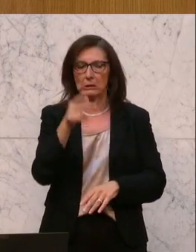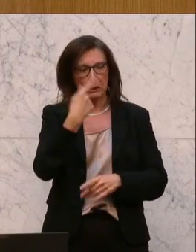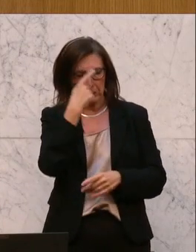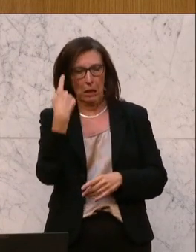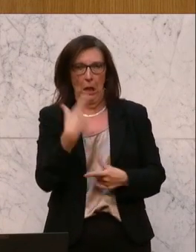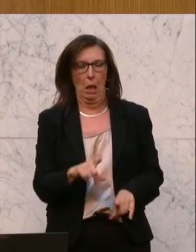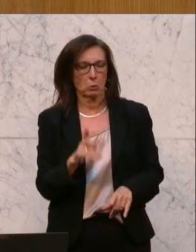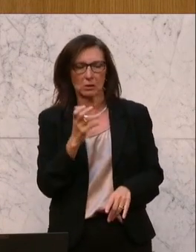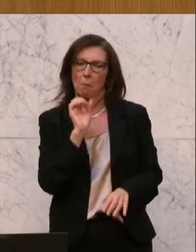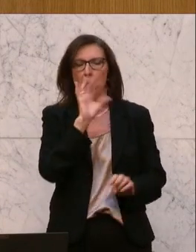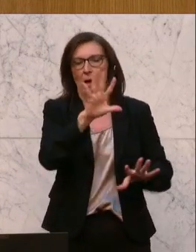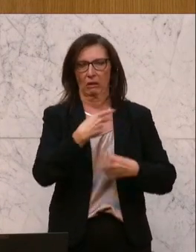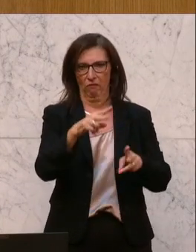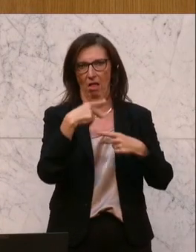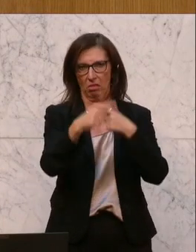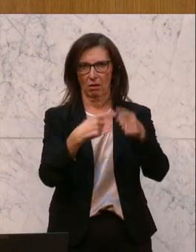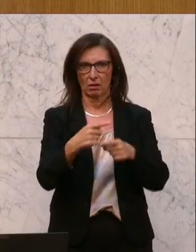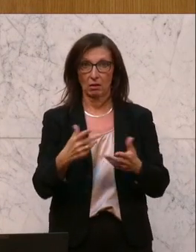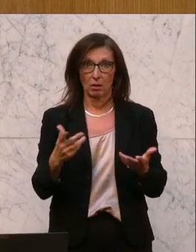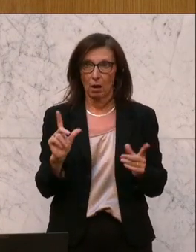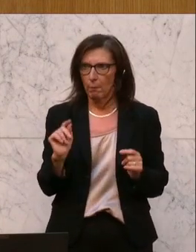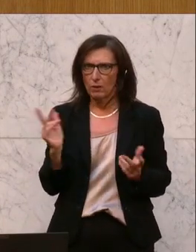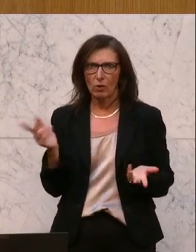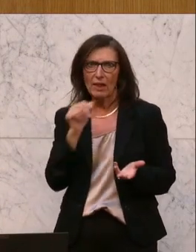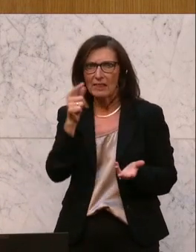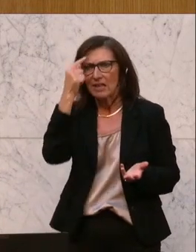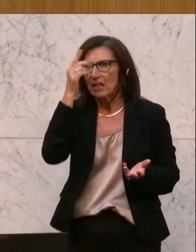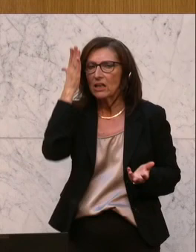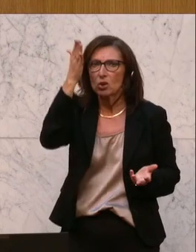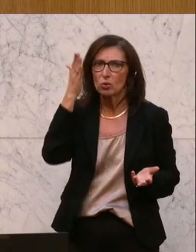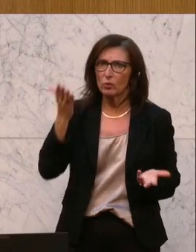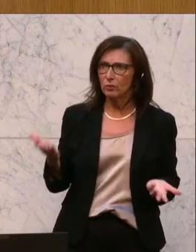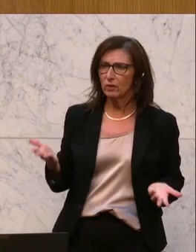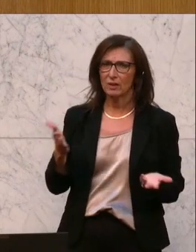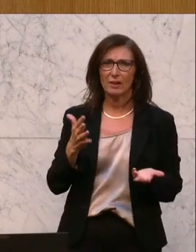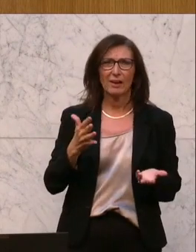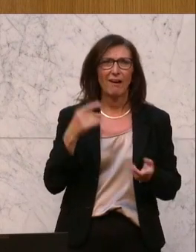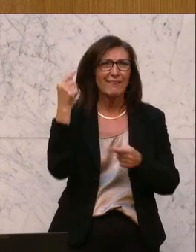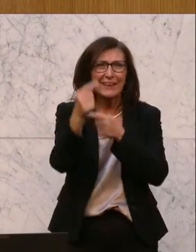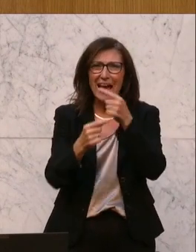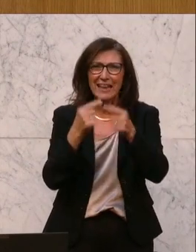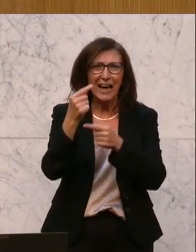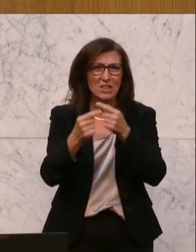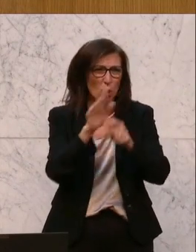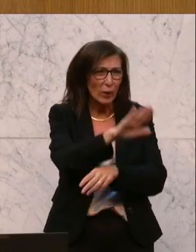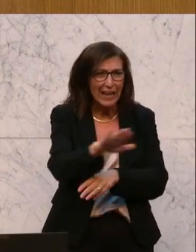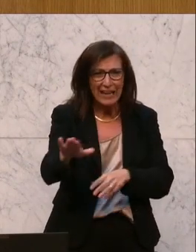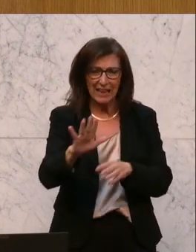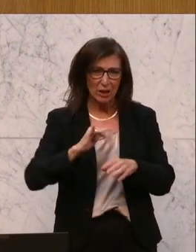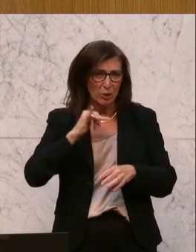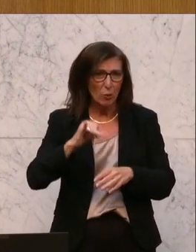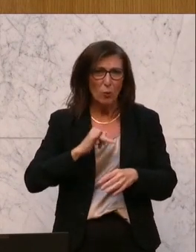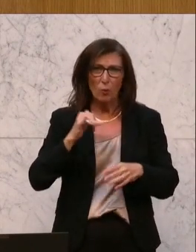das nicht mehr machen. Das ist zukunftsvergessen und sie rauben hier wirklich ganzen Generationen von Kindern und